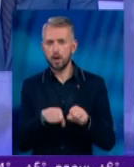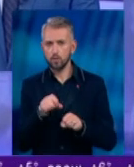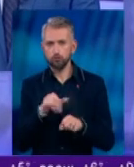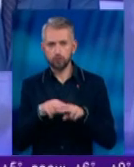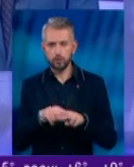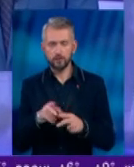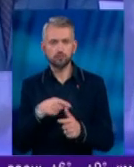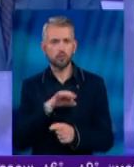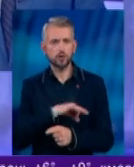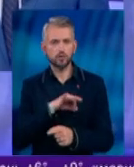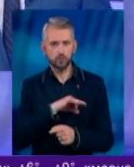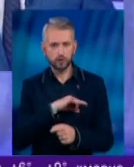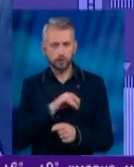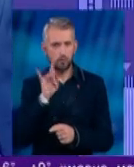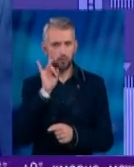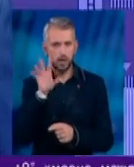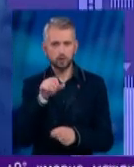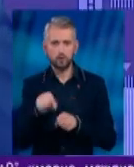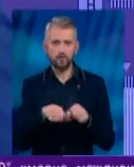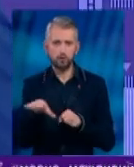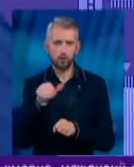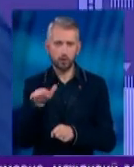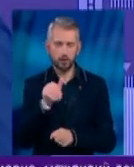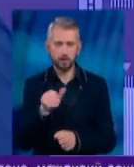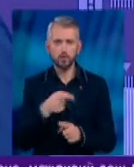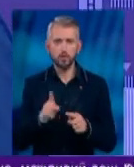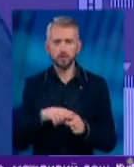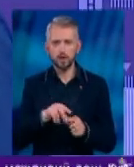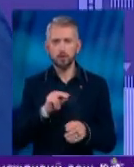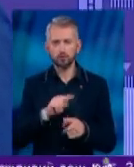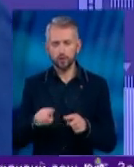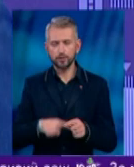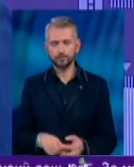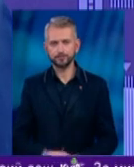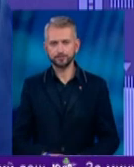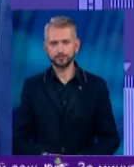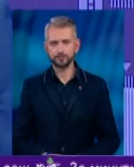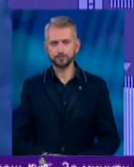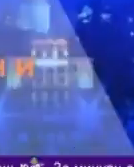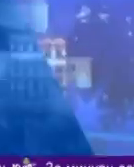користується популярністю велопрокат? Про все це за лічені хвилини. Не перемикайте.